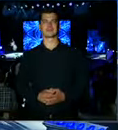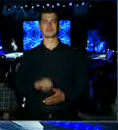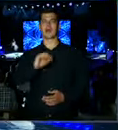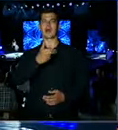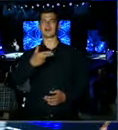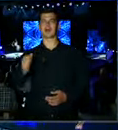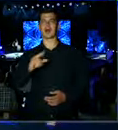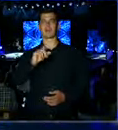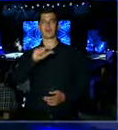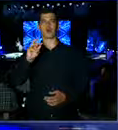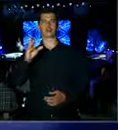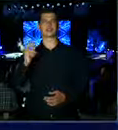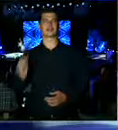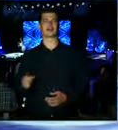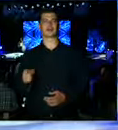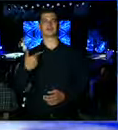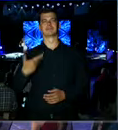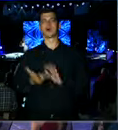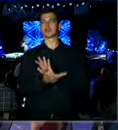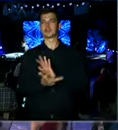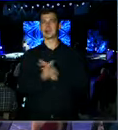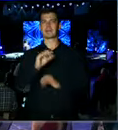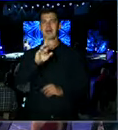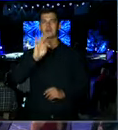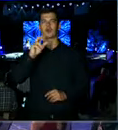Anna Płoszyńska, lat 18, Wartkowice.